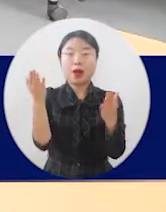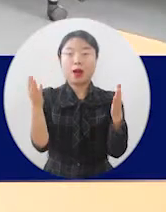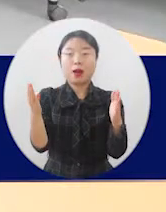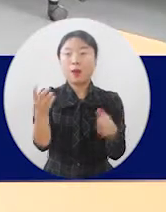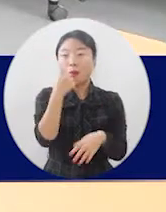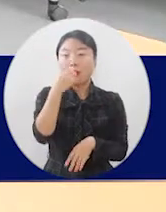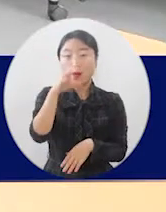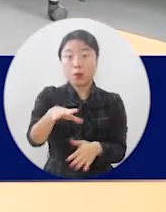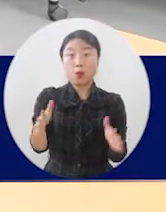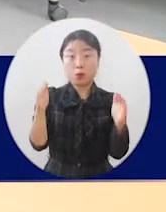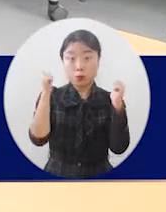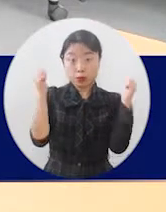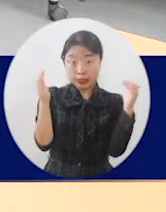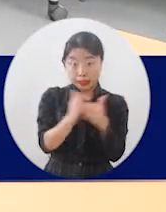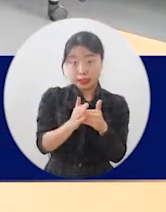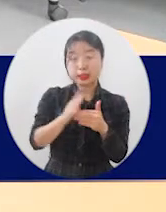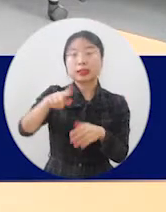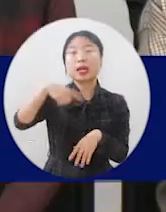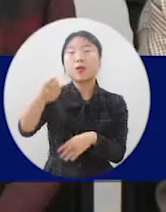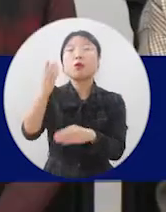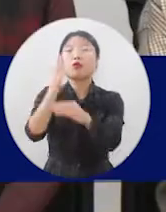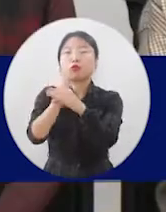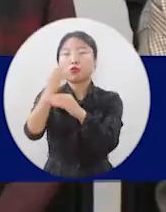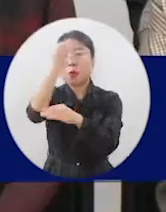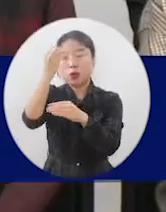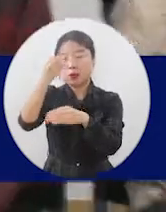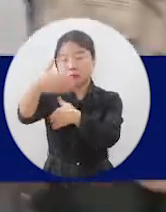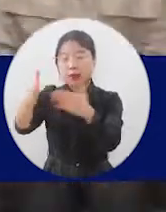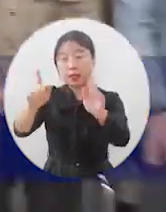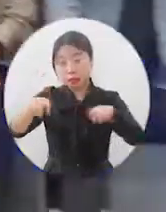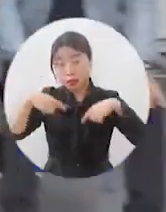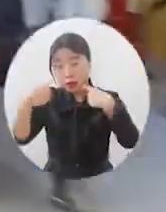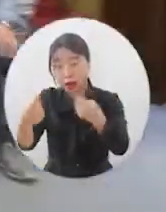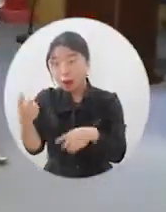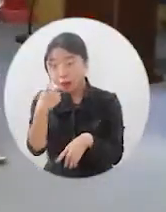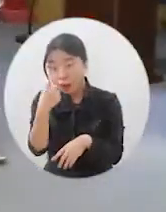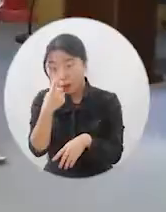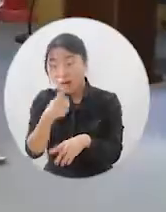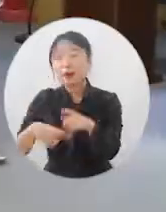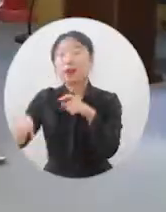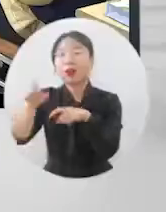개설되는 심화과정을 거쳐 제2기 의왕시민정원사로 활동하게 됩니다.